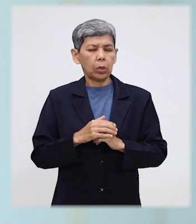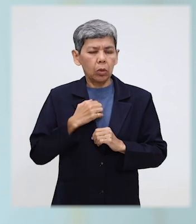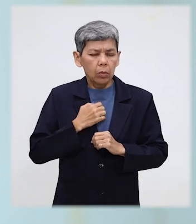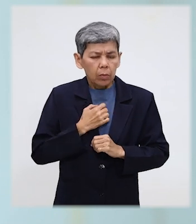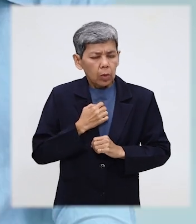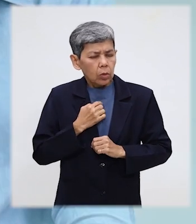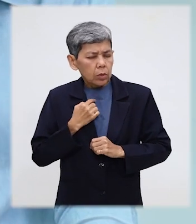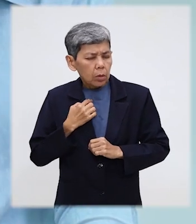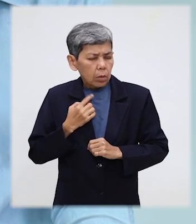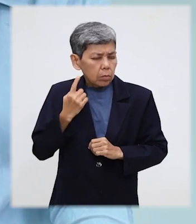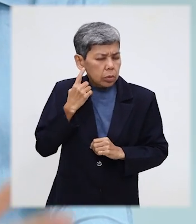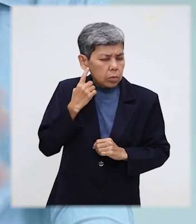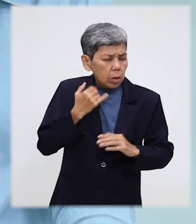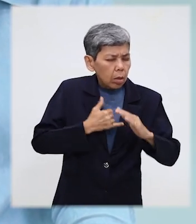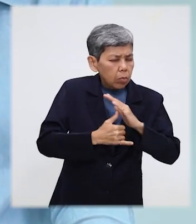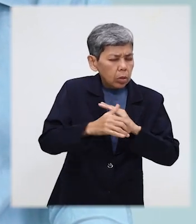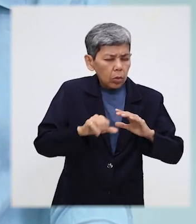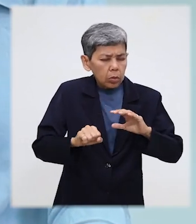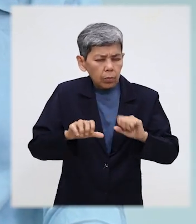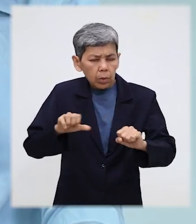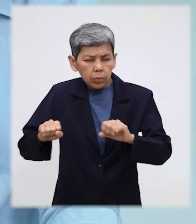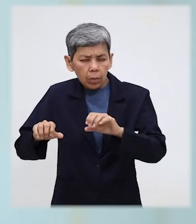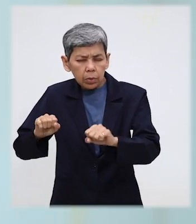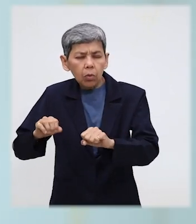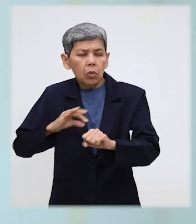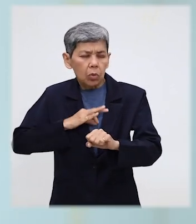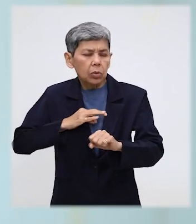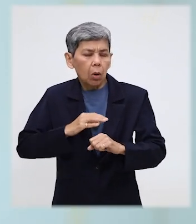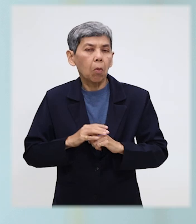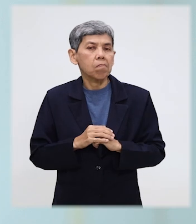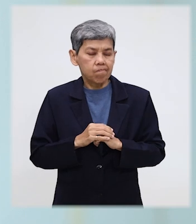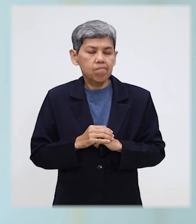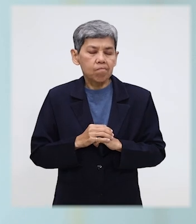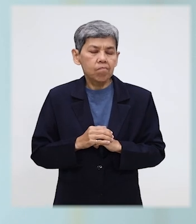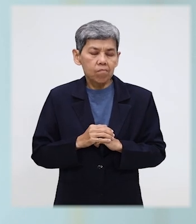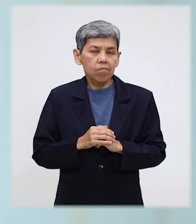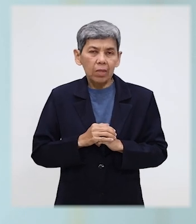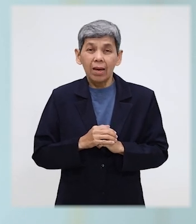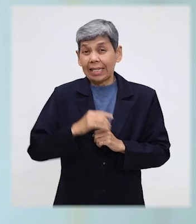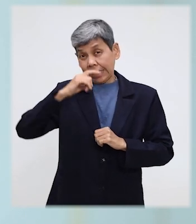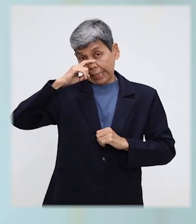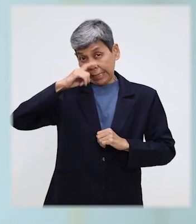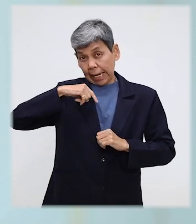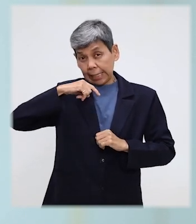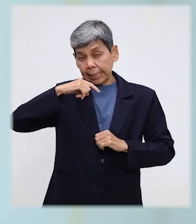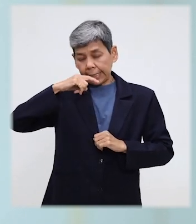ผัสส่วนใหญ่พอออกไปที่ไหนก็คือต้องจับต้องสัมผัสเลยอันนั้นเนี่ยในขณะเดียวกันคนไทย